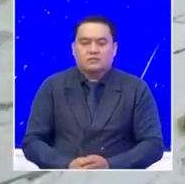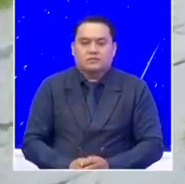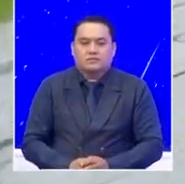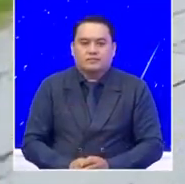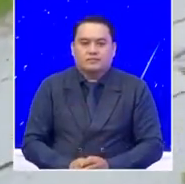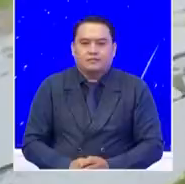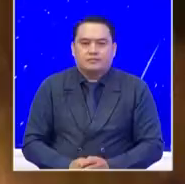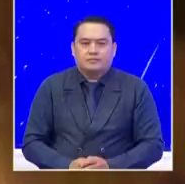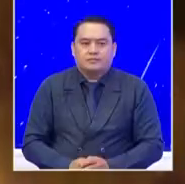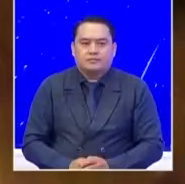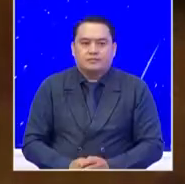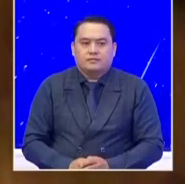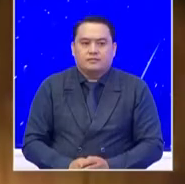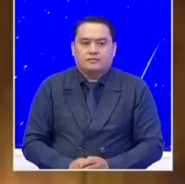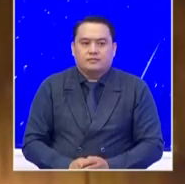мотивы.